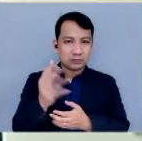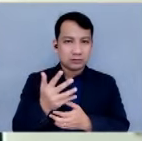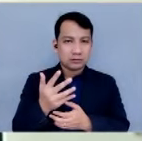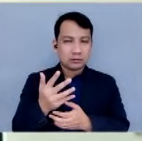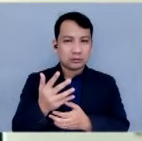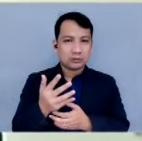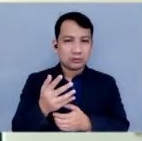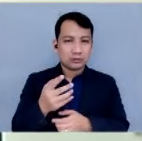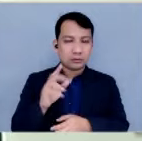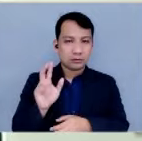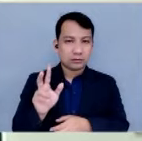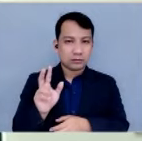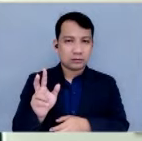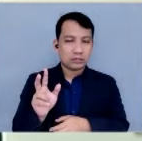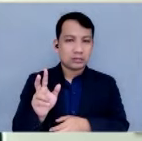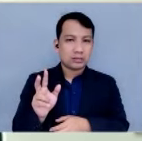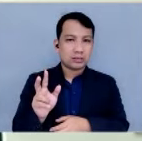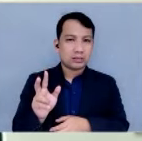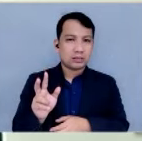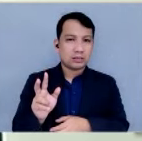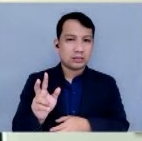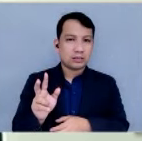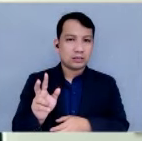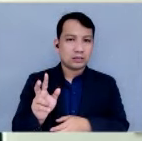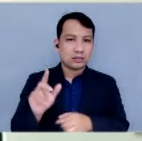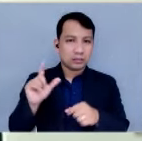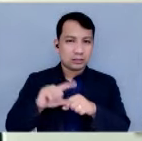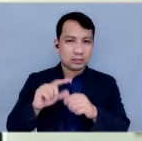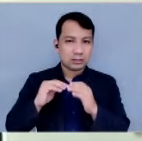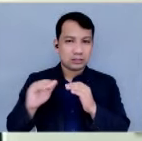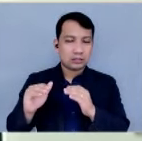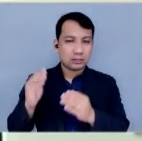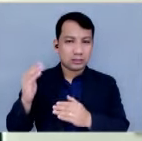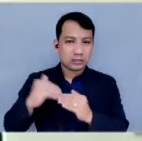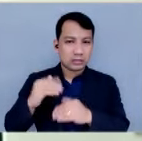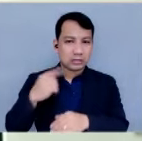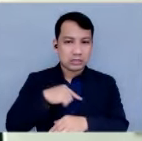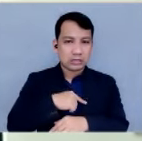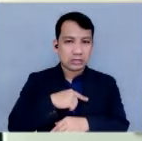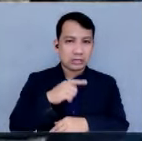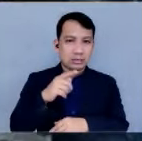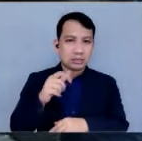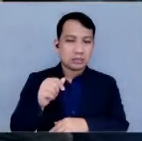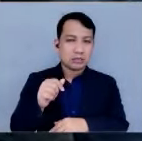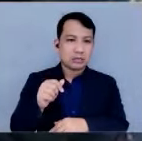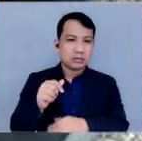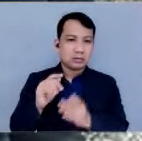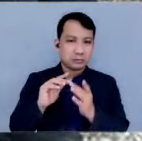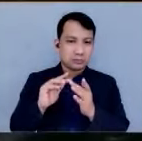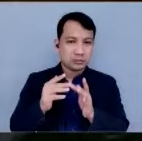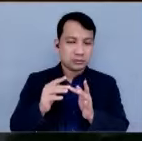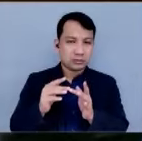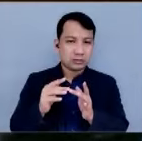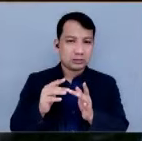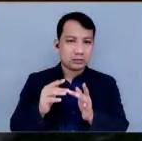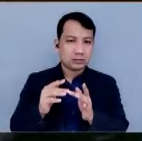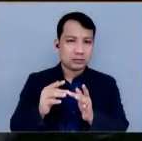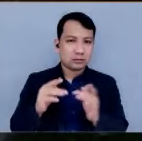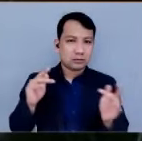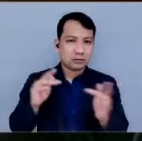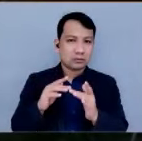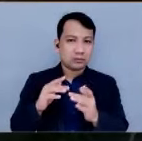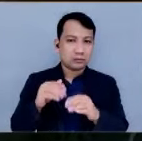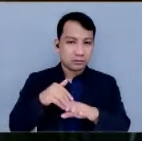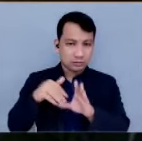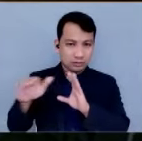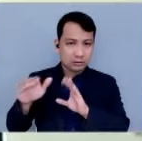pesos na load para lang sa ating internet connectivity. Pero nakapag-transmit po dito